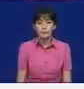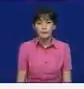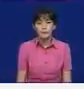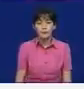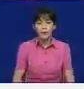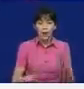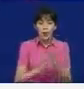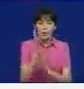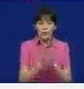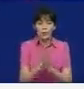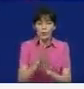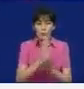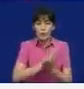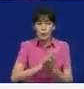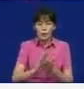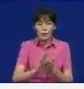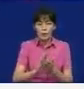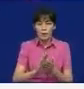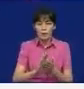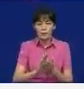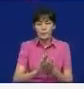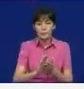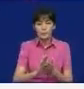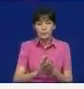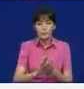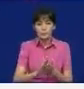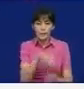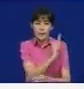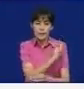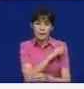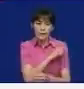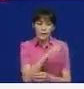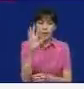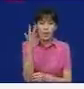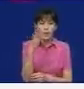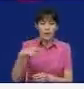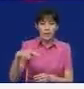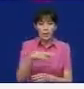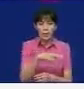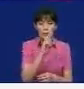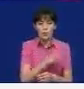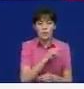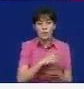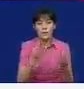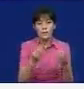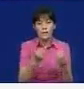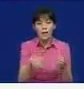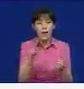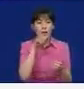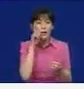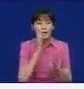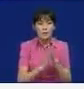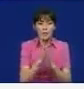шөп ору, 18 шағын ауданында шөп ору, санитарлық ағаштарды қырқу жұмыстары және жасыл желектерді бір